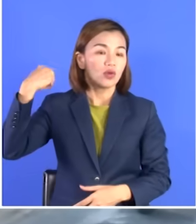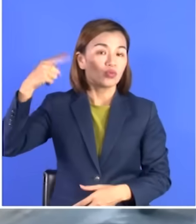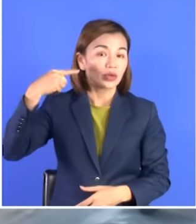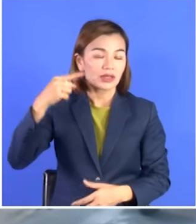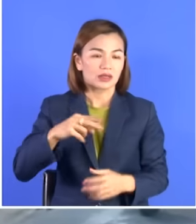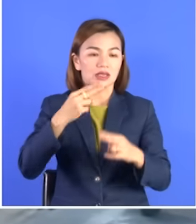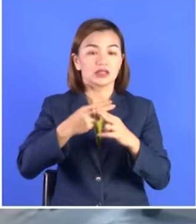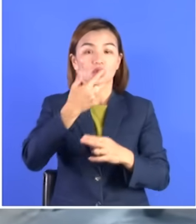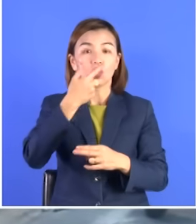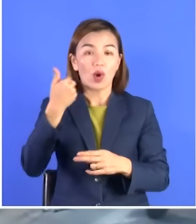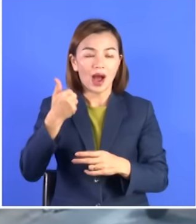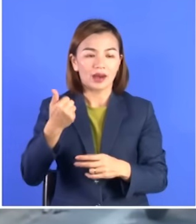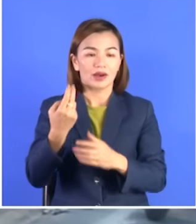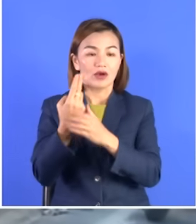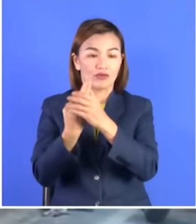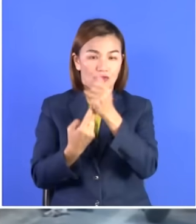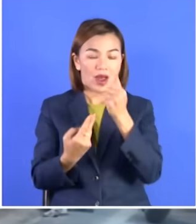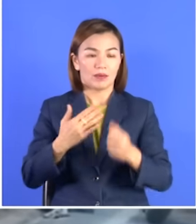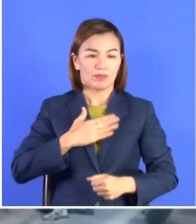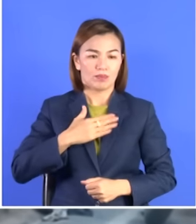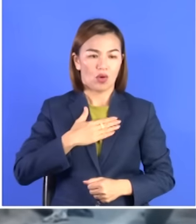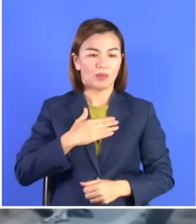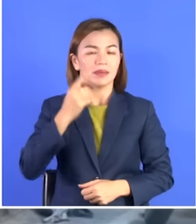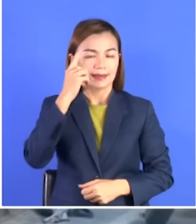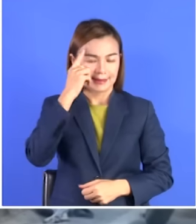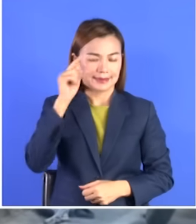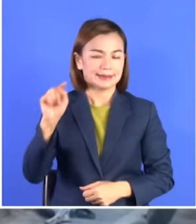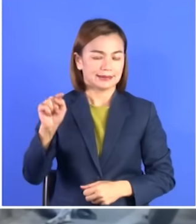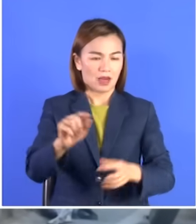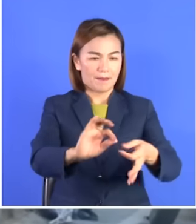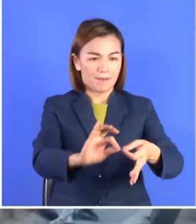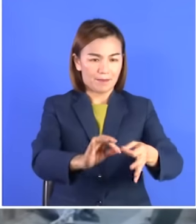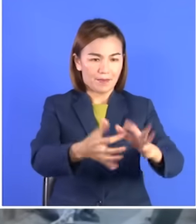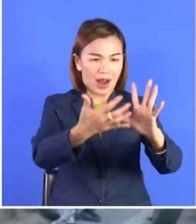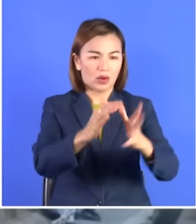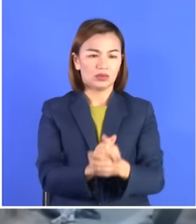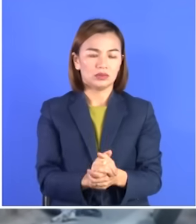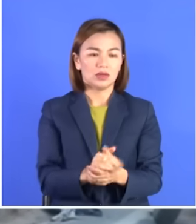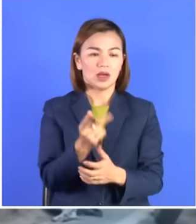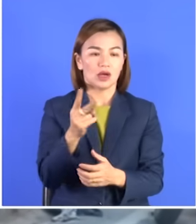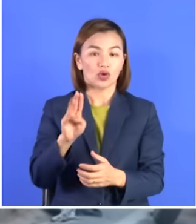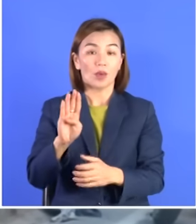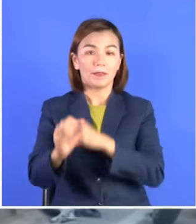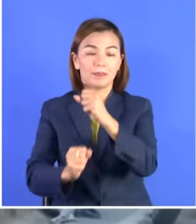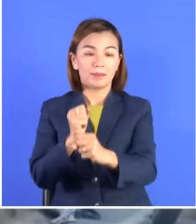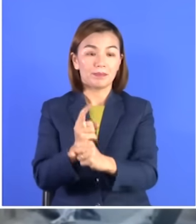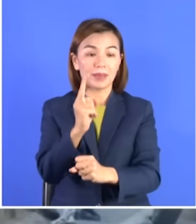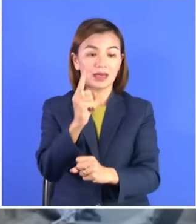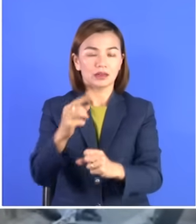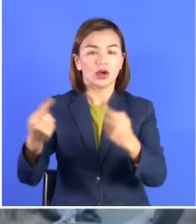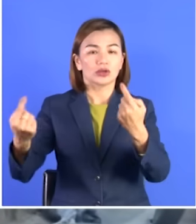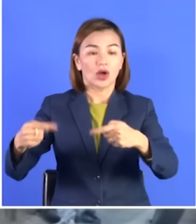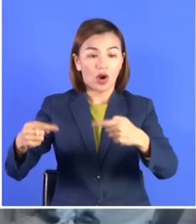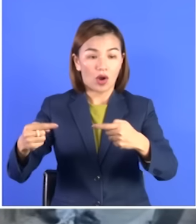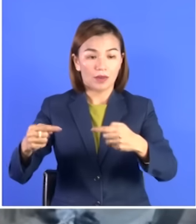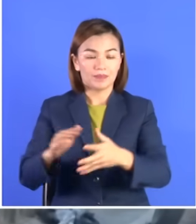หวานเป็นใครเป็นแฟนผมนี่แหละวางเพลิงแน่ๆว่าอย่างงั้นเพราะว่าเพิ่งคบกับแฟนได้ประมาณสัก 1ปีแล้วก็มีการทะเลาะกัน